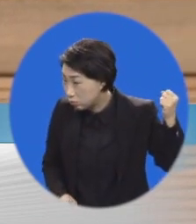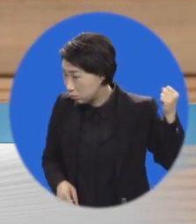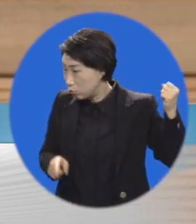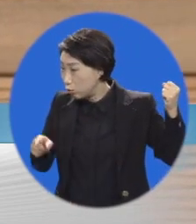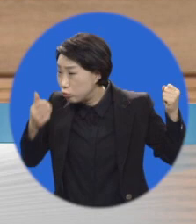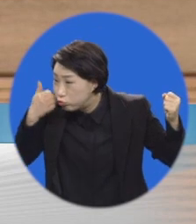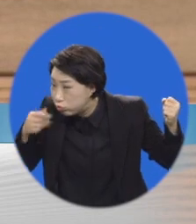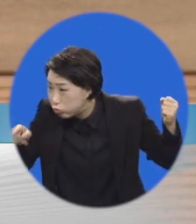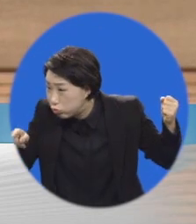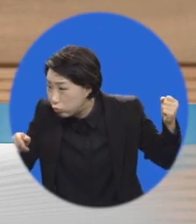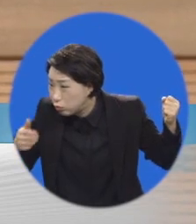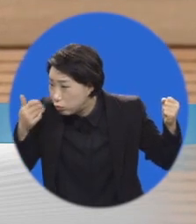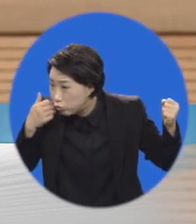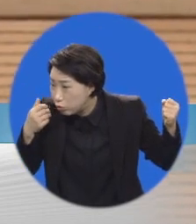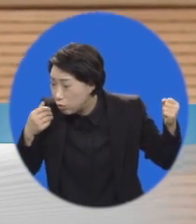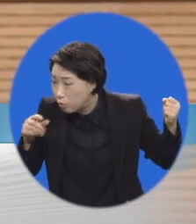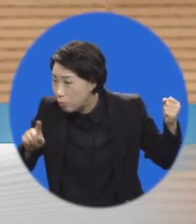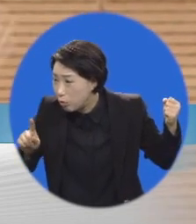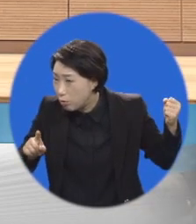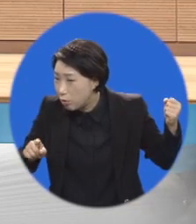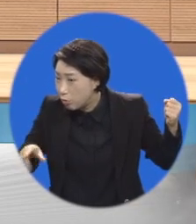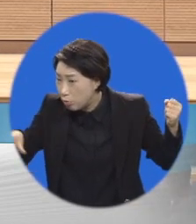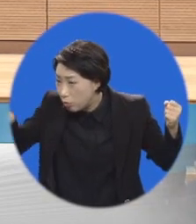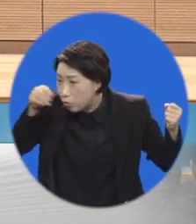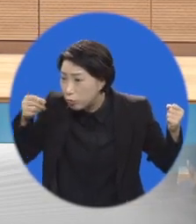쟤 누구야 쟤가?